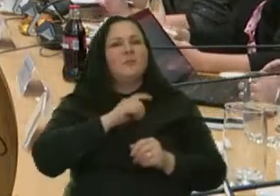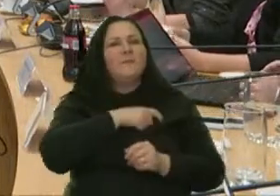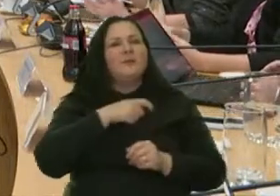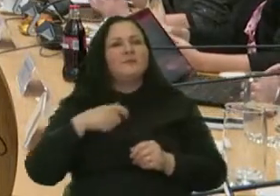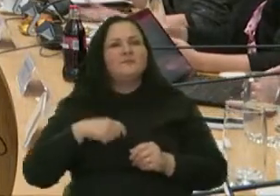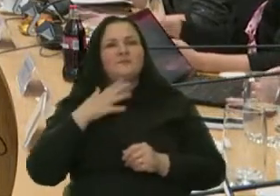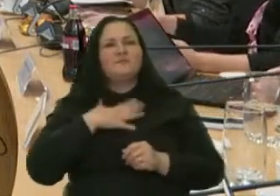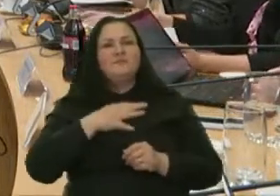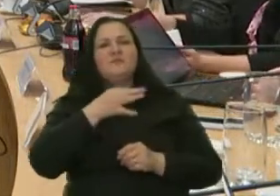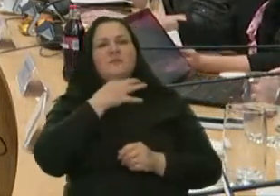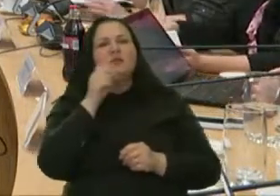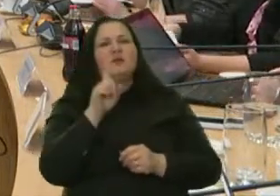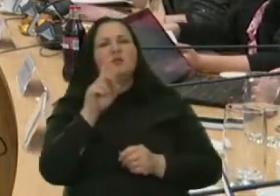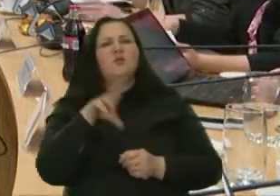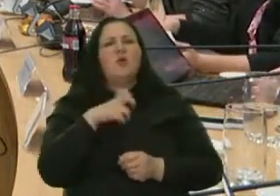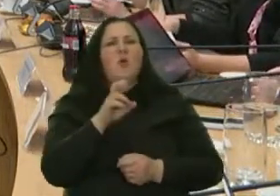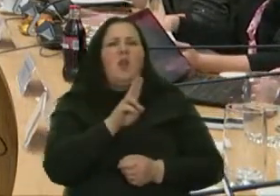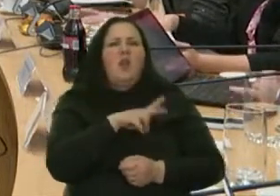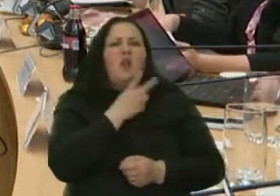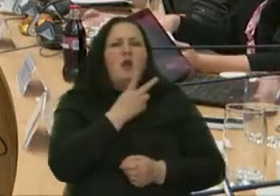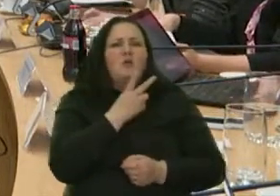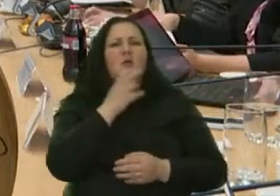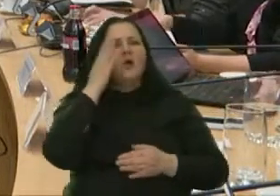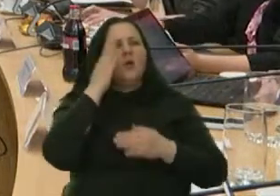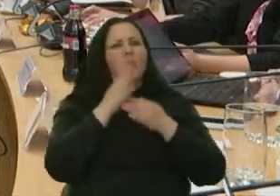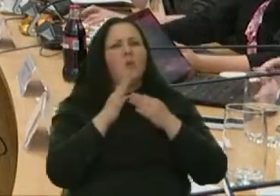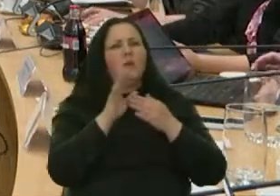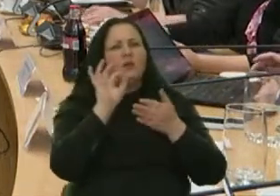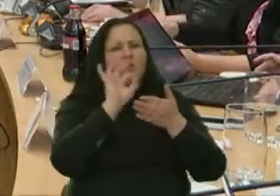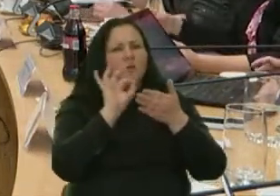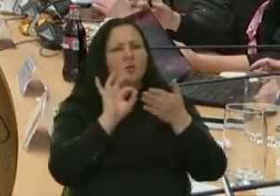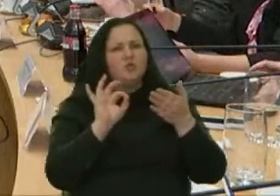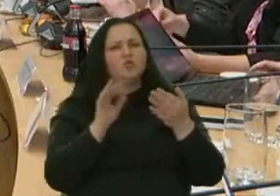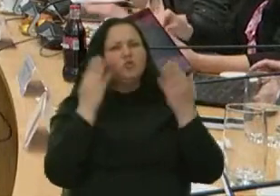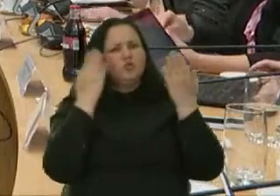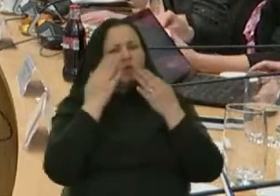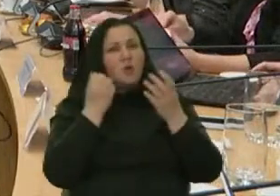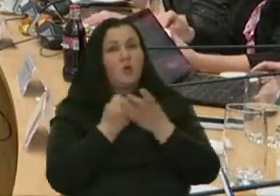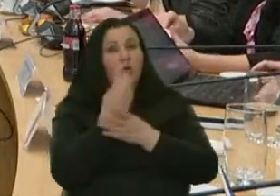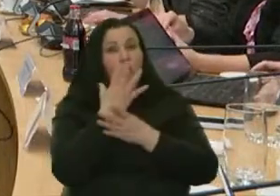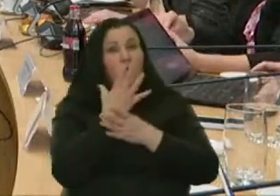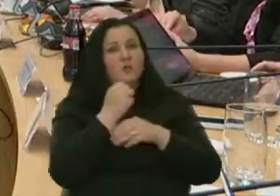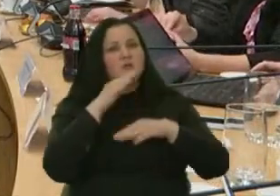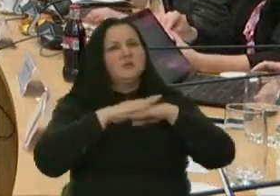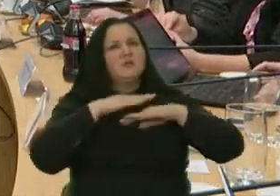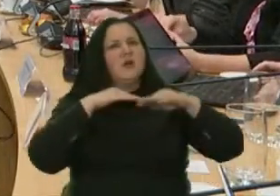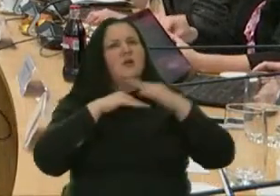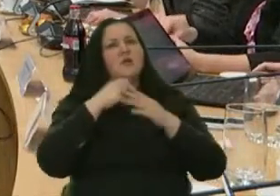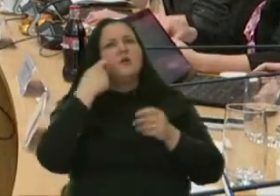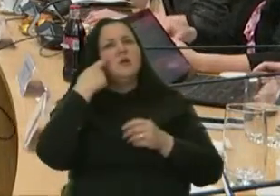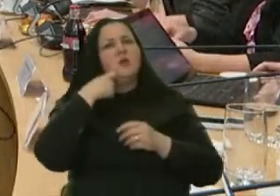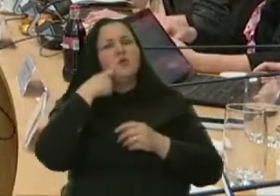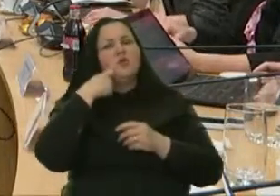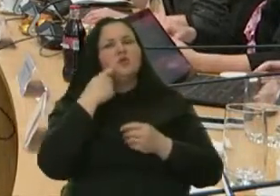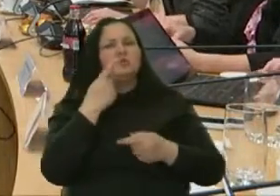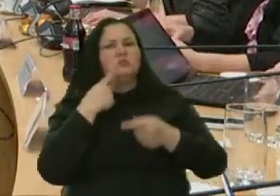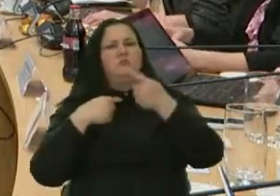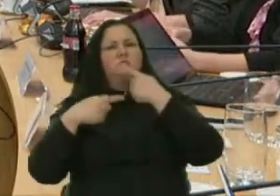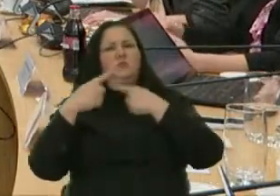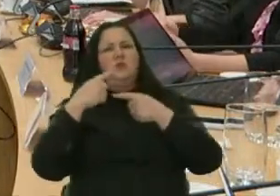să vă spun că nu este o laudă că ultima școală nouă de la zero s a construit în Cluj Napoca